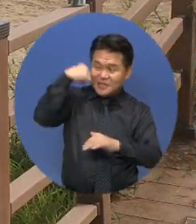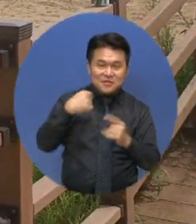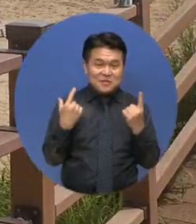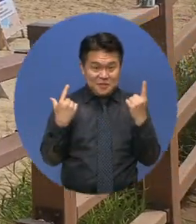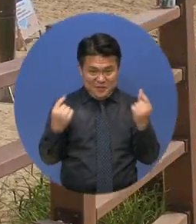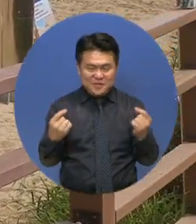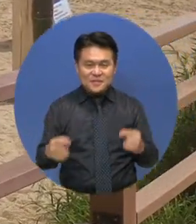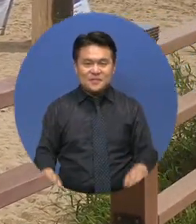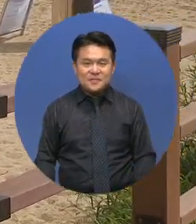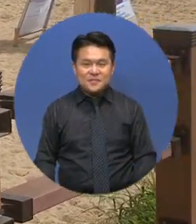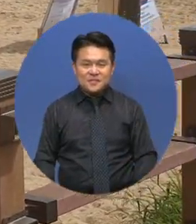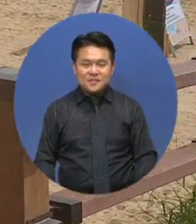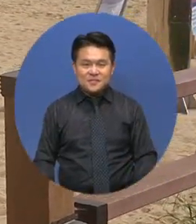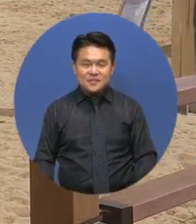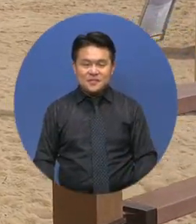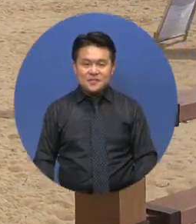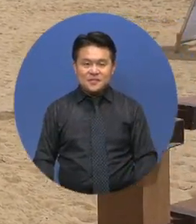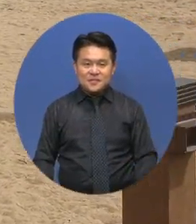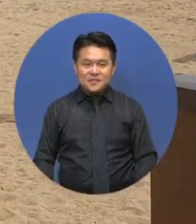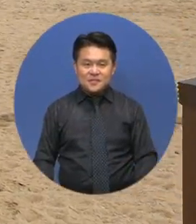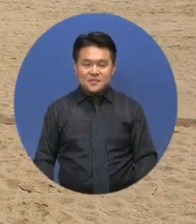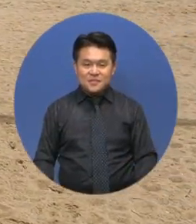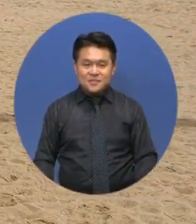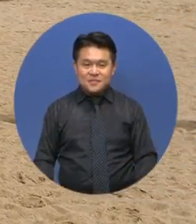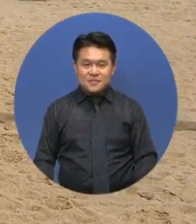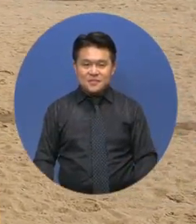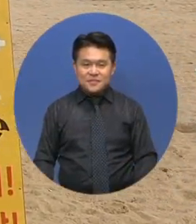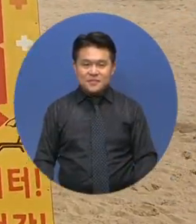일출을 볼 수 있다고 하네요.